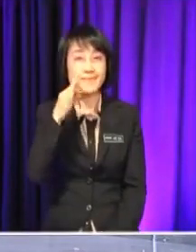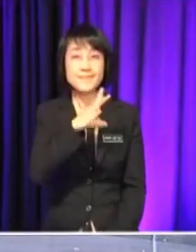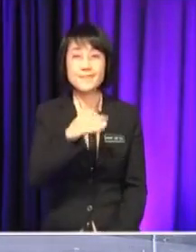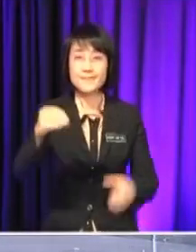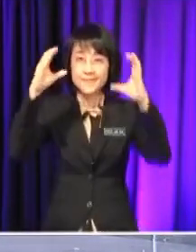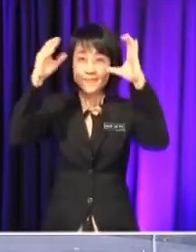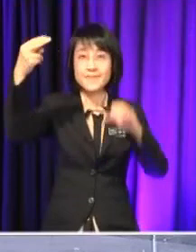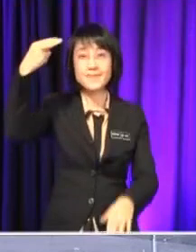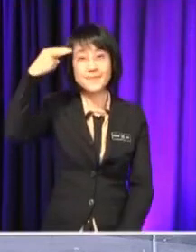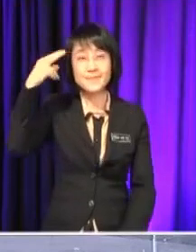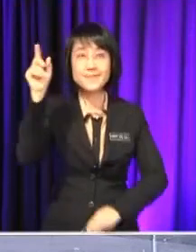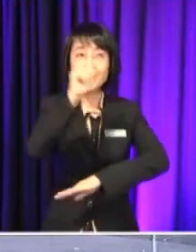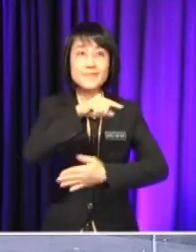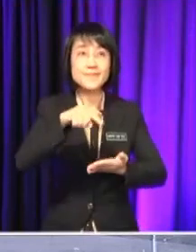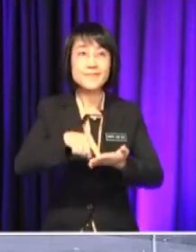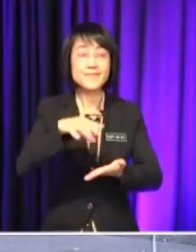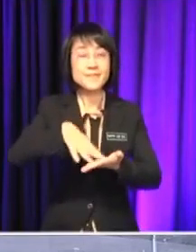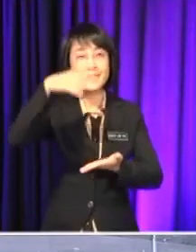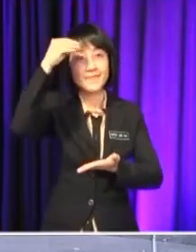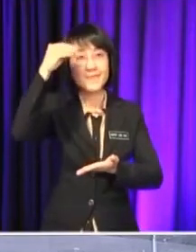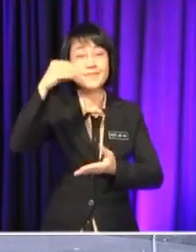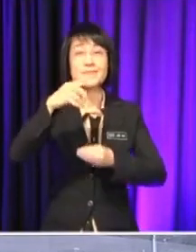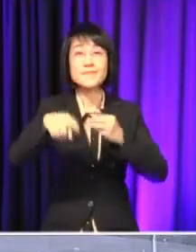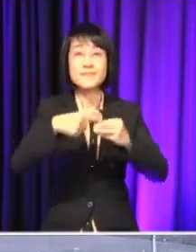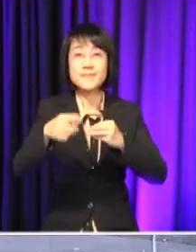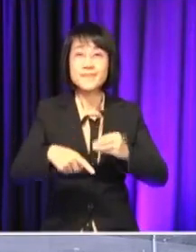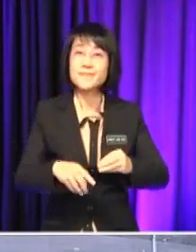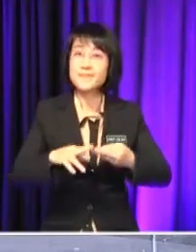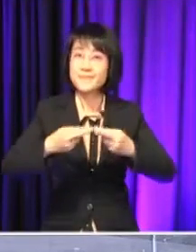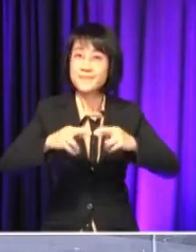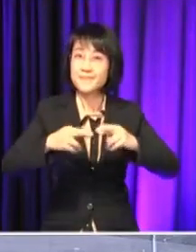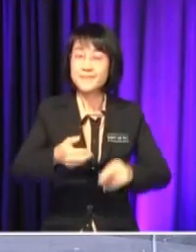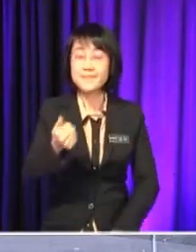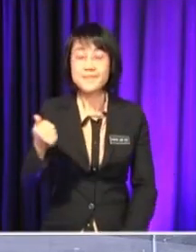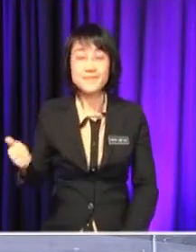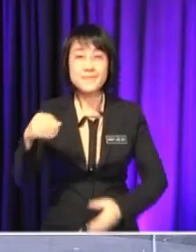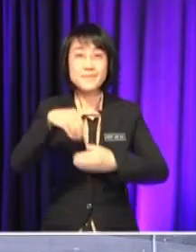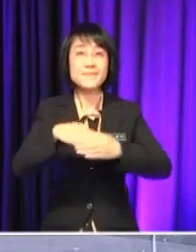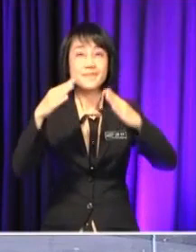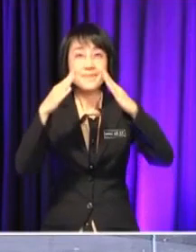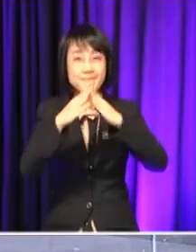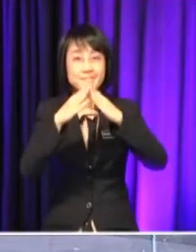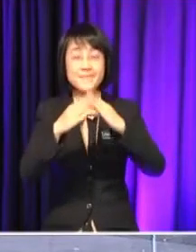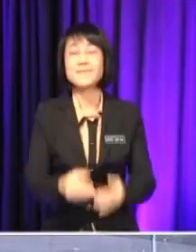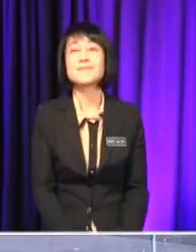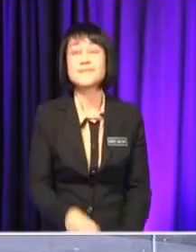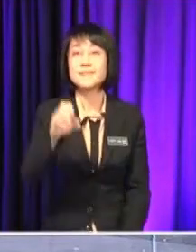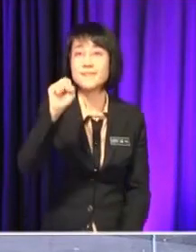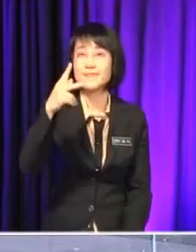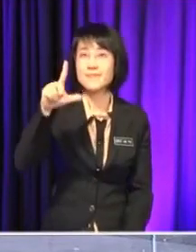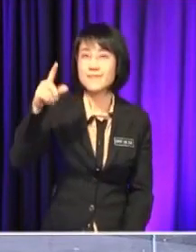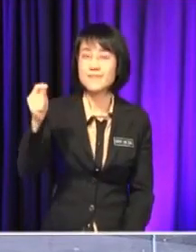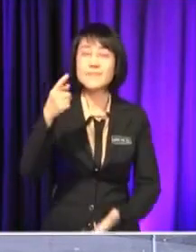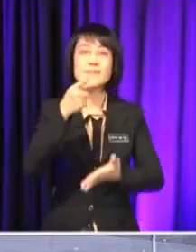hari ini kita belajar tentang domestik yaitu sqlt ya SQL